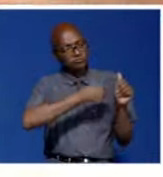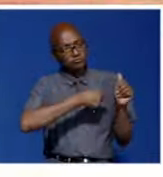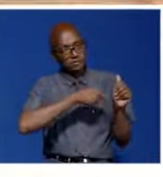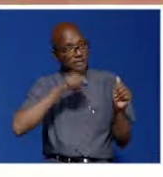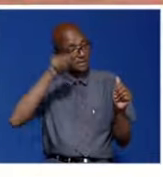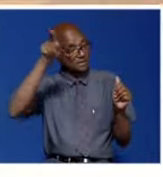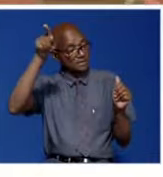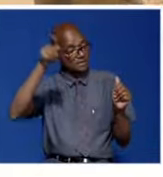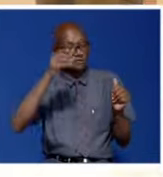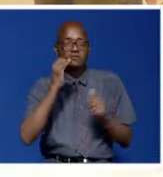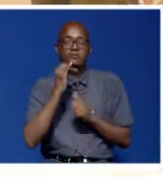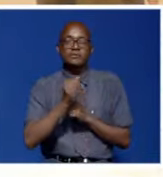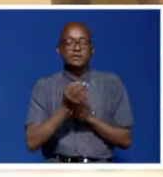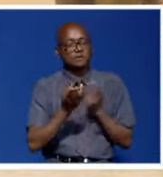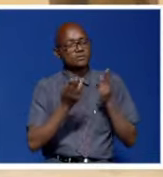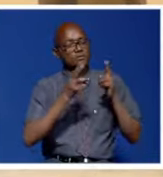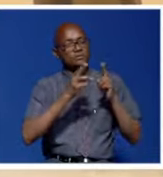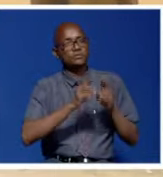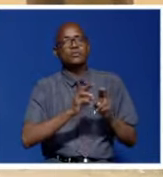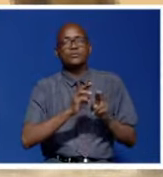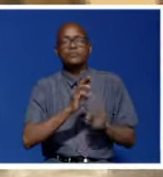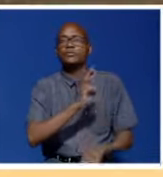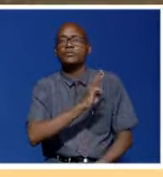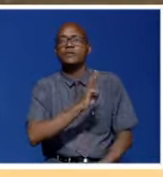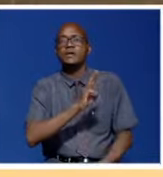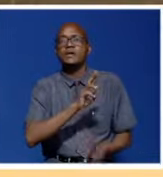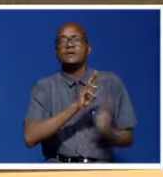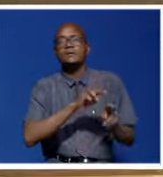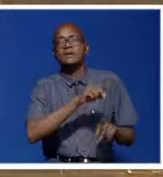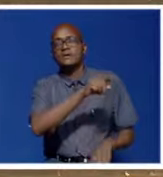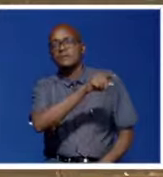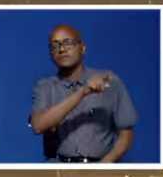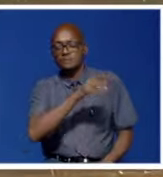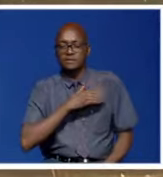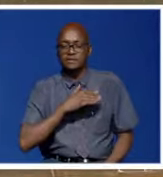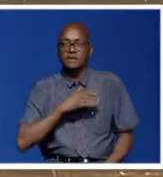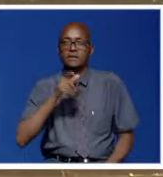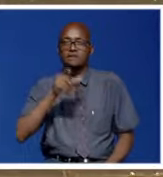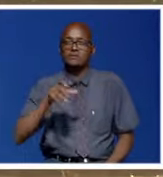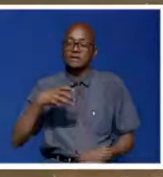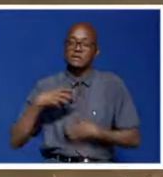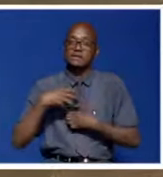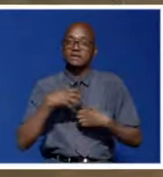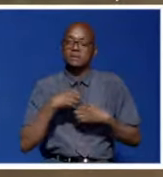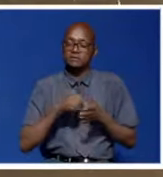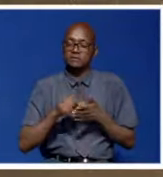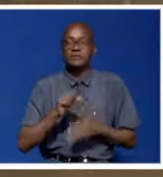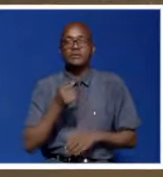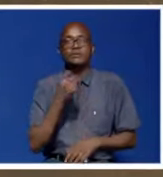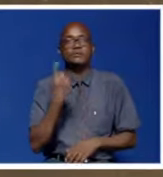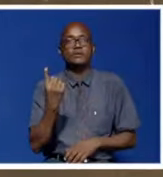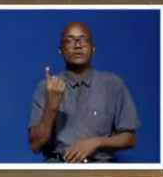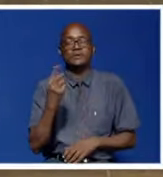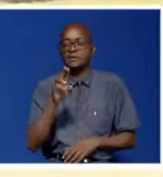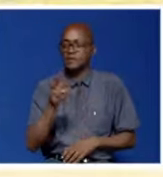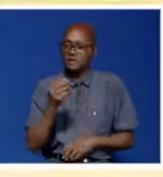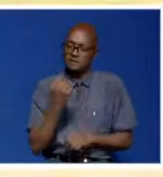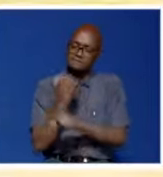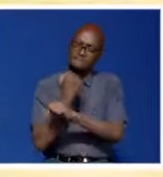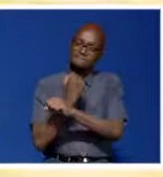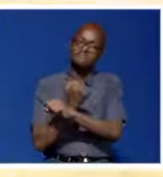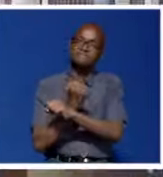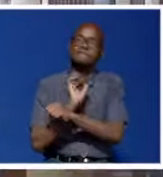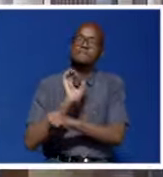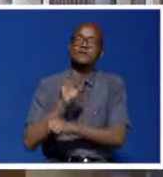kupinga hukumu ya mahakama ya wilaya ya Mtwara iliyomtaka mwanajeshi huyo kulipa kiasi cha shilingi milioni moja ama kifungo